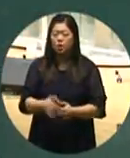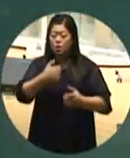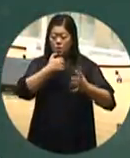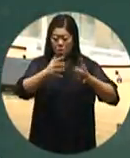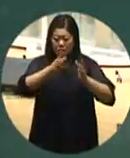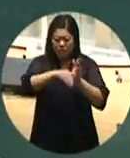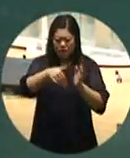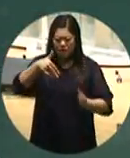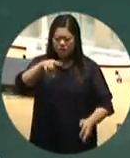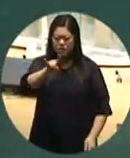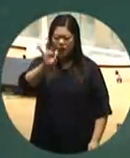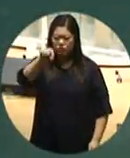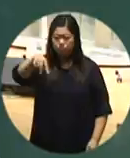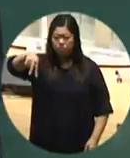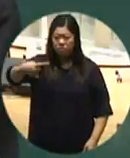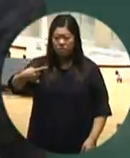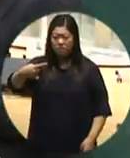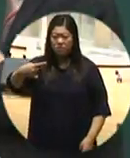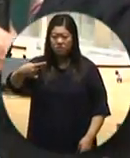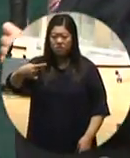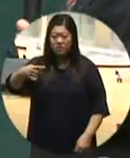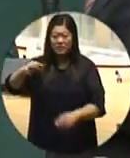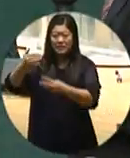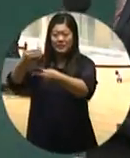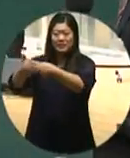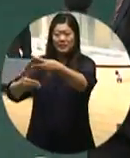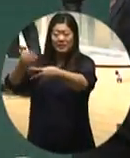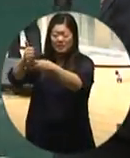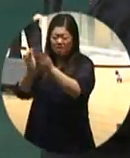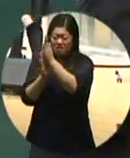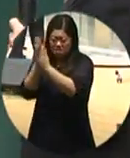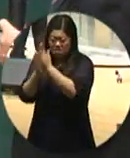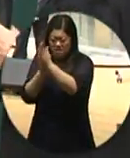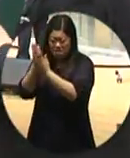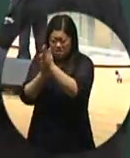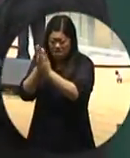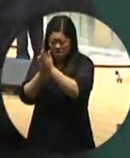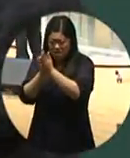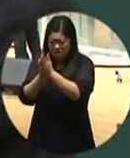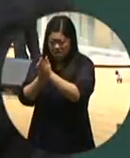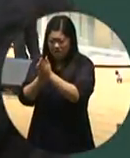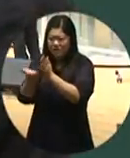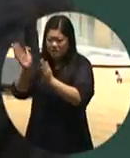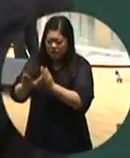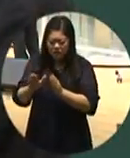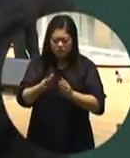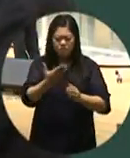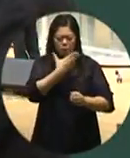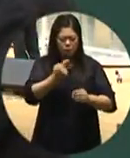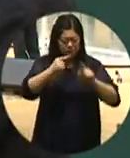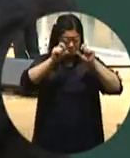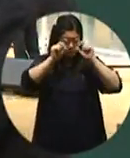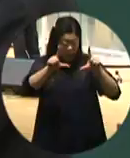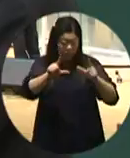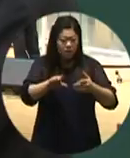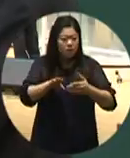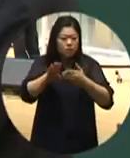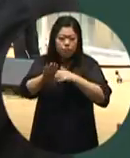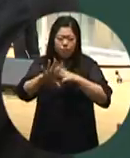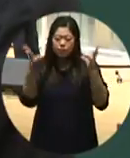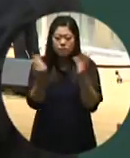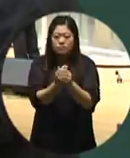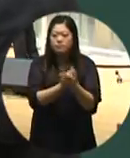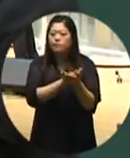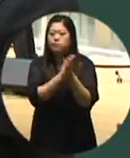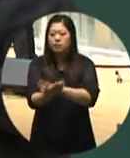하나님은 부르시고 계신다. And that was Rome, and the main god for that was Zeus. But in the same way, in this age, we have all kinds of idols like that. If you open your eyes to see